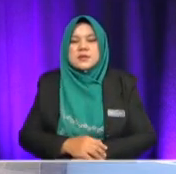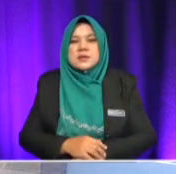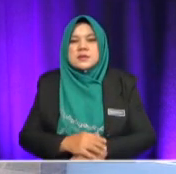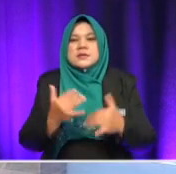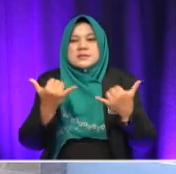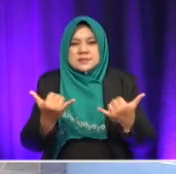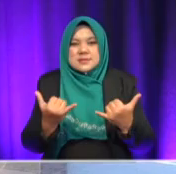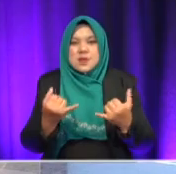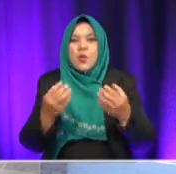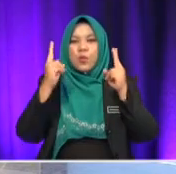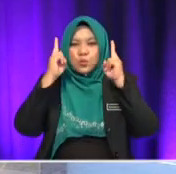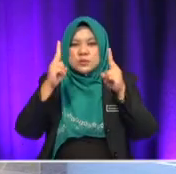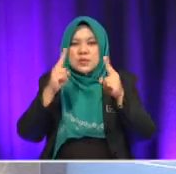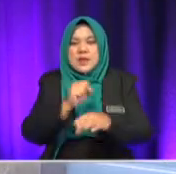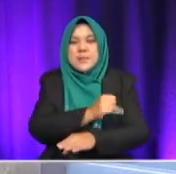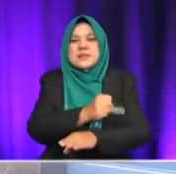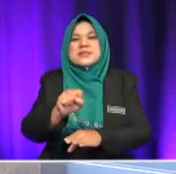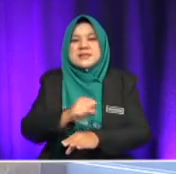silahkan bersama oke